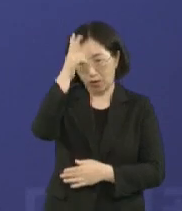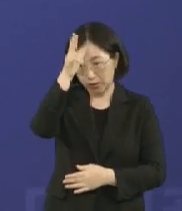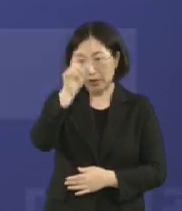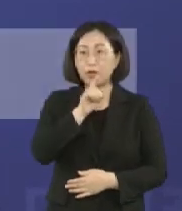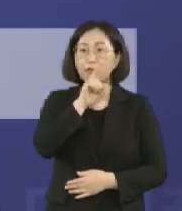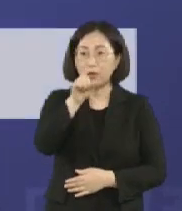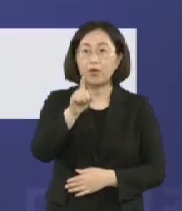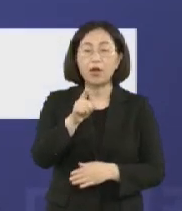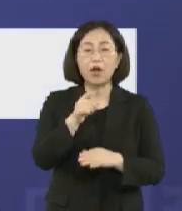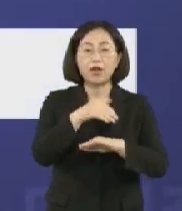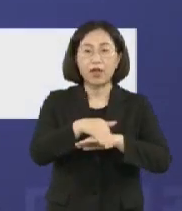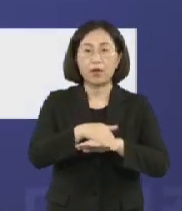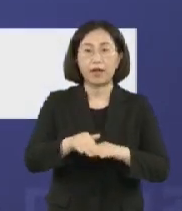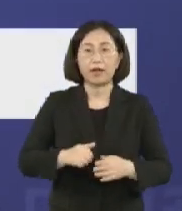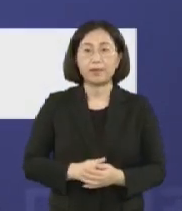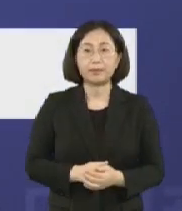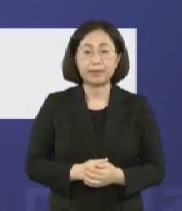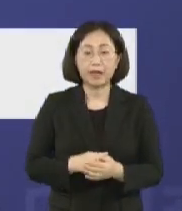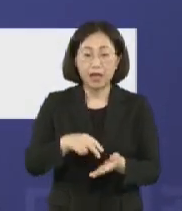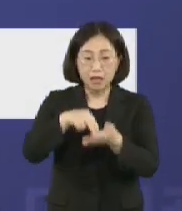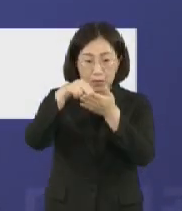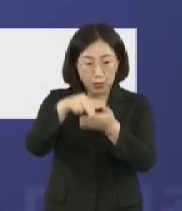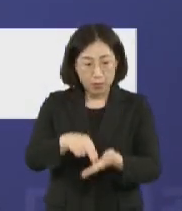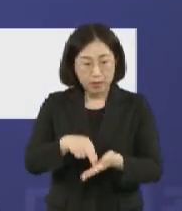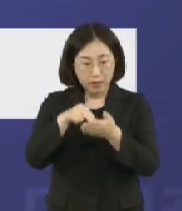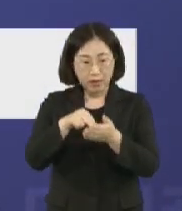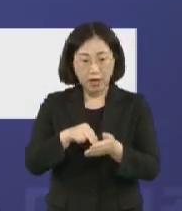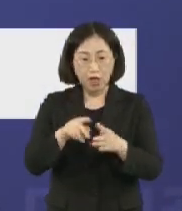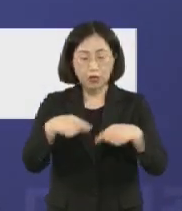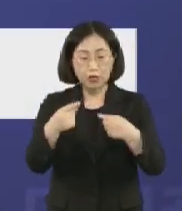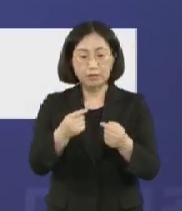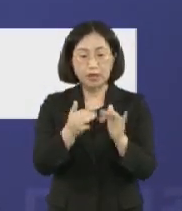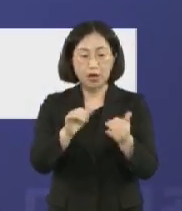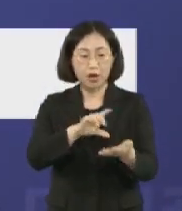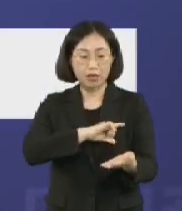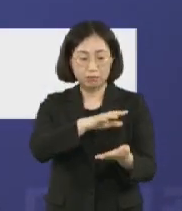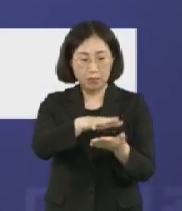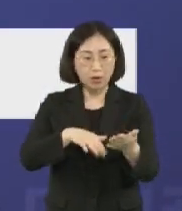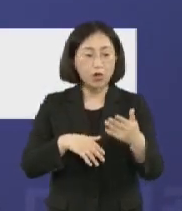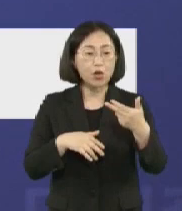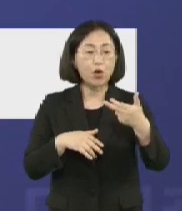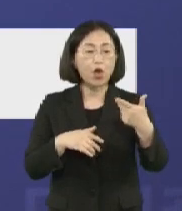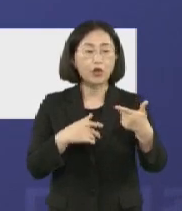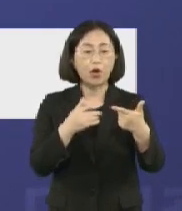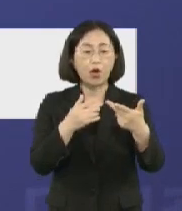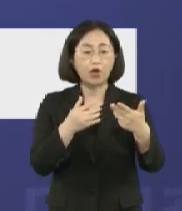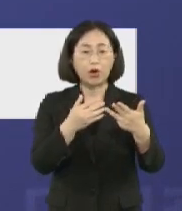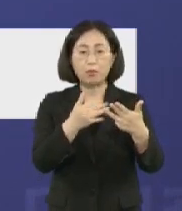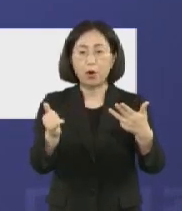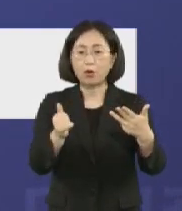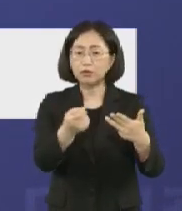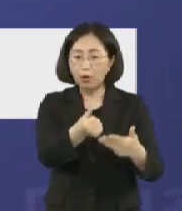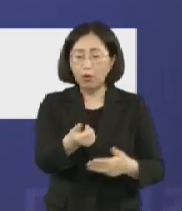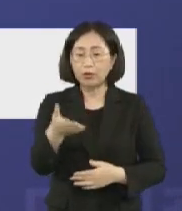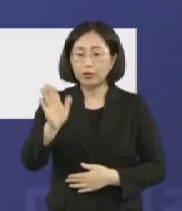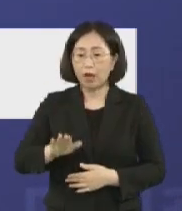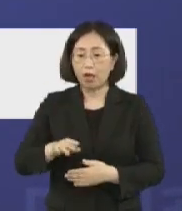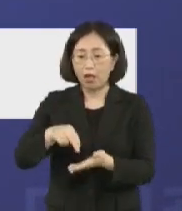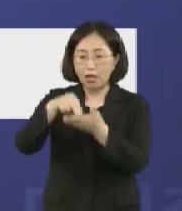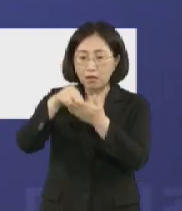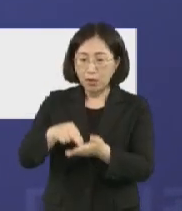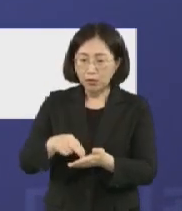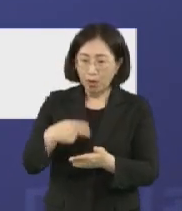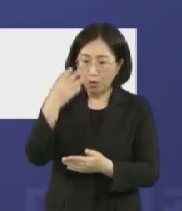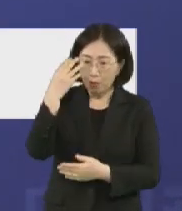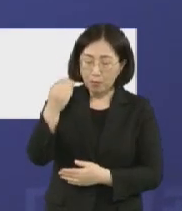엘리베이터 타고 이렇게 오르내리는 걸 보다 보니까 출입자 명부에는 한 7, 8명 정도 써 있는데 더 많은 사람들이 이렇게 왔다 갔다 한